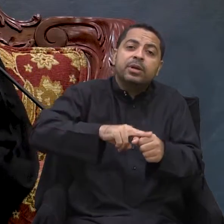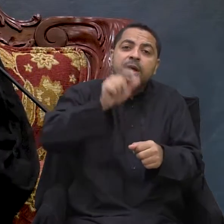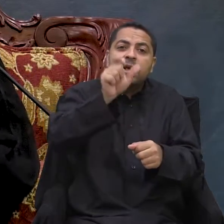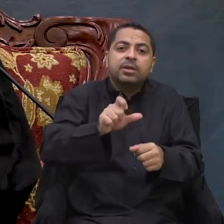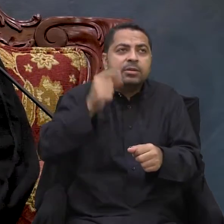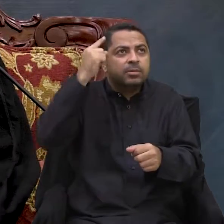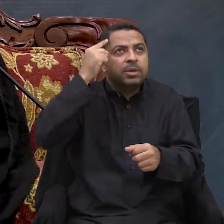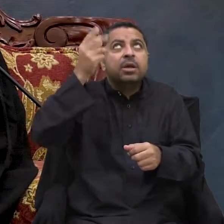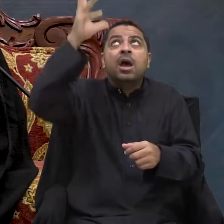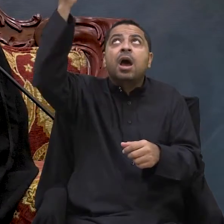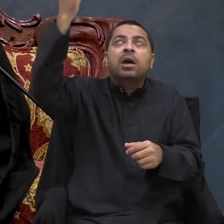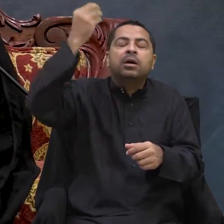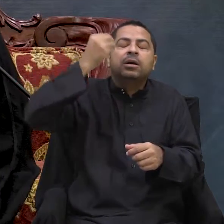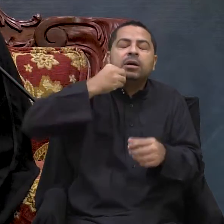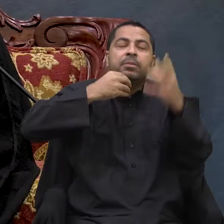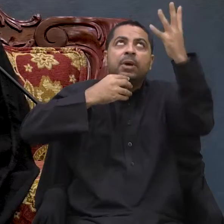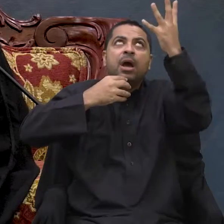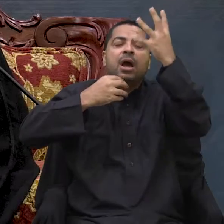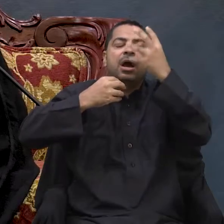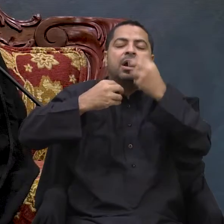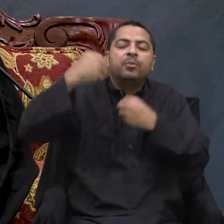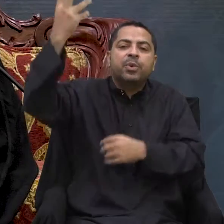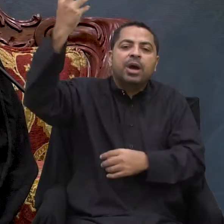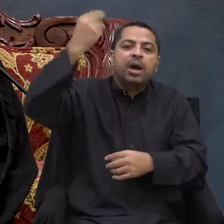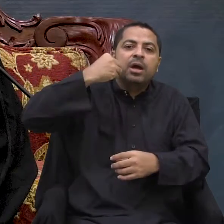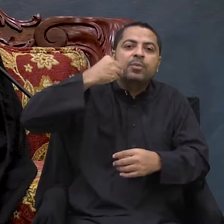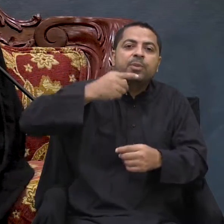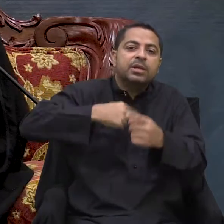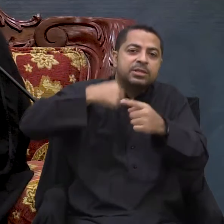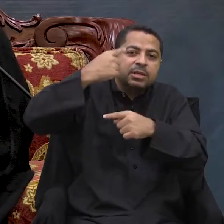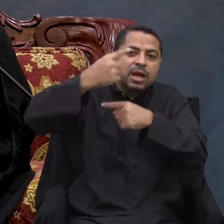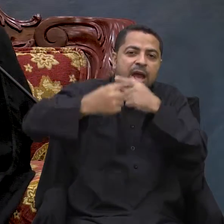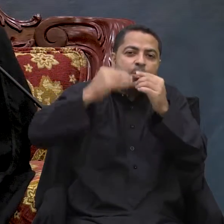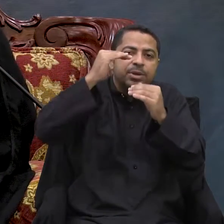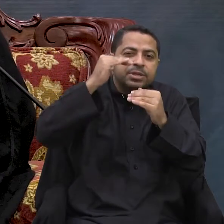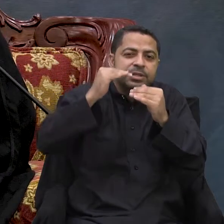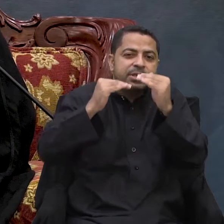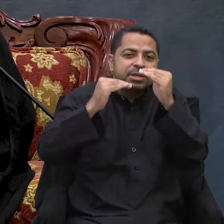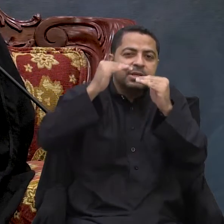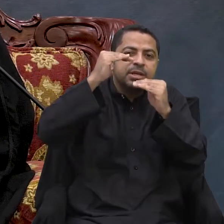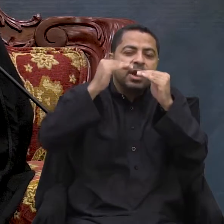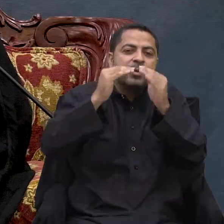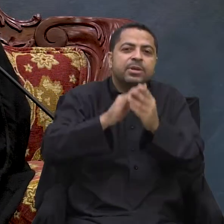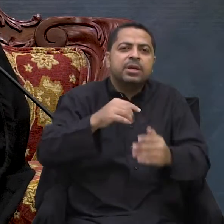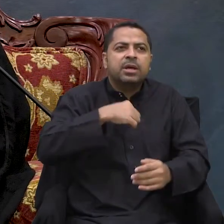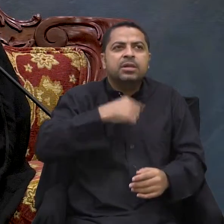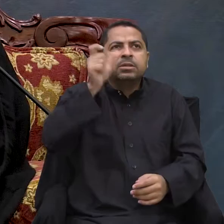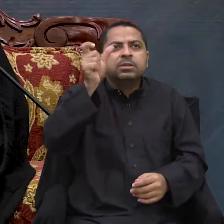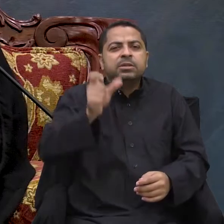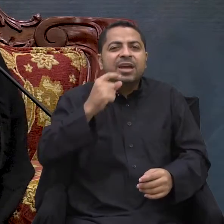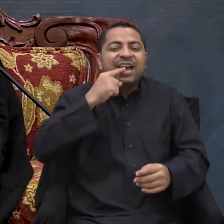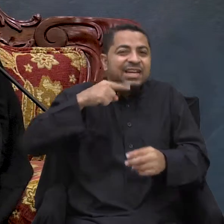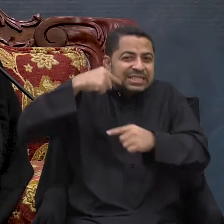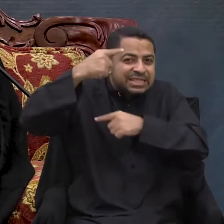تتنزل عليك رحمة الله وبركاته بشكل تدريجي. سوف تجد نفسك بعد